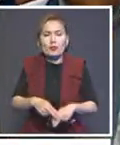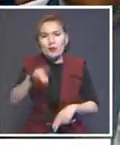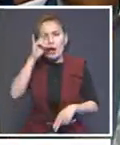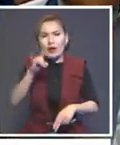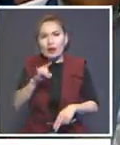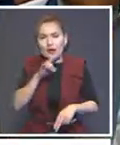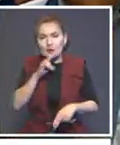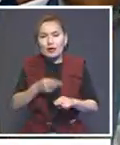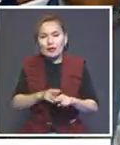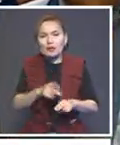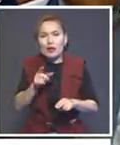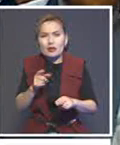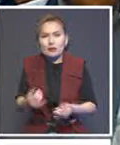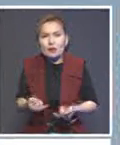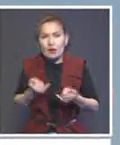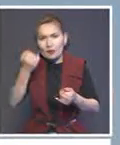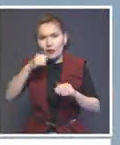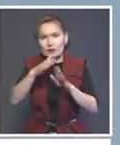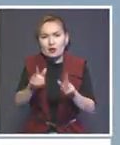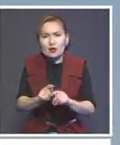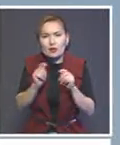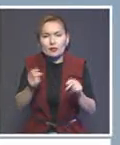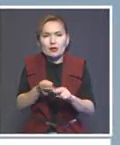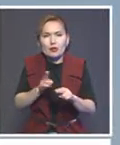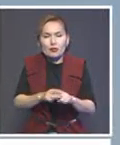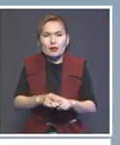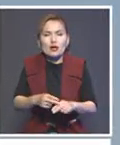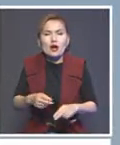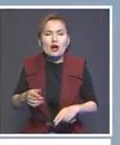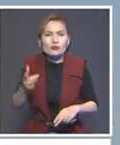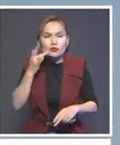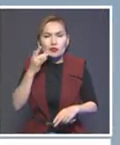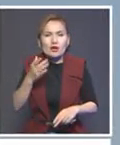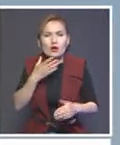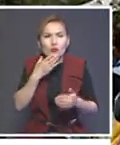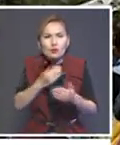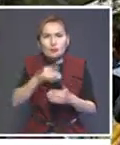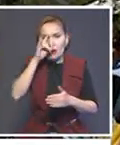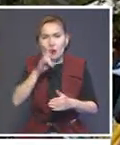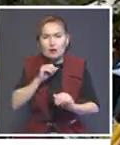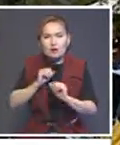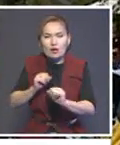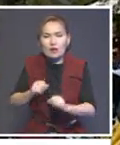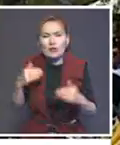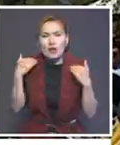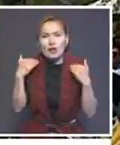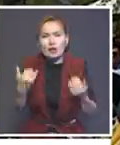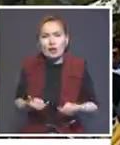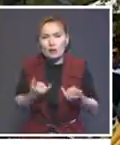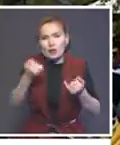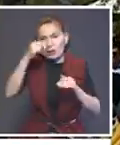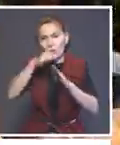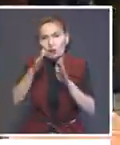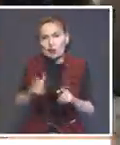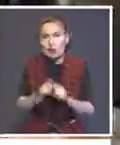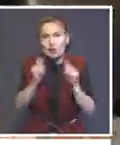қойылған ескерткішке тағзым етті. Азалы жиында көпшілік азаттық жолында жан аямай еңбек еткен ерлердің рухына Құран бағыштап күл